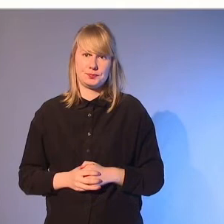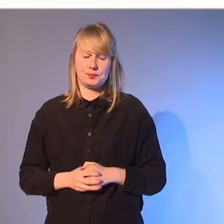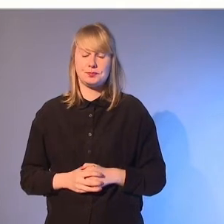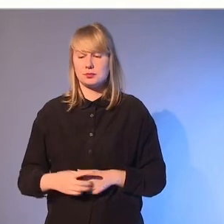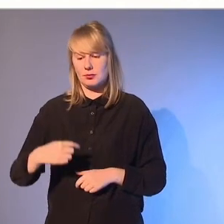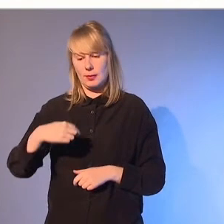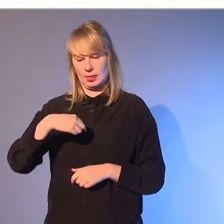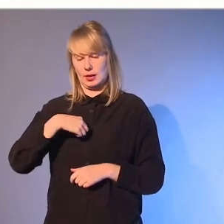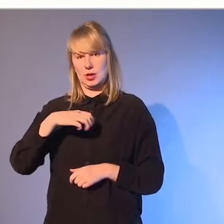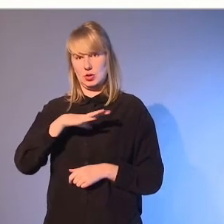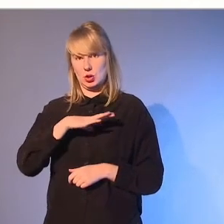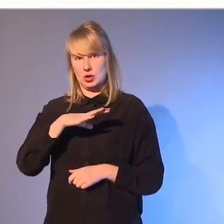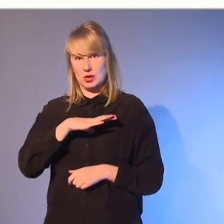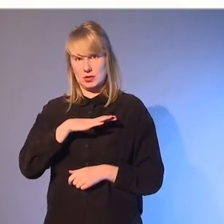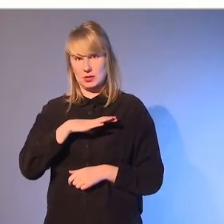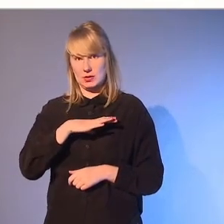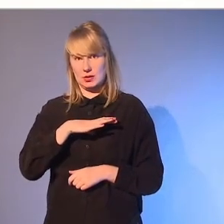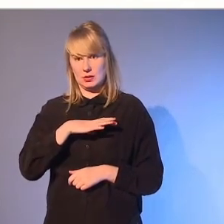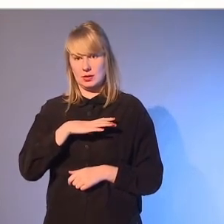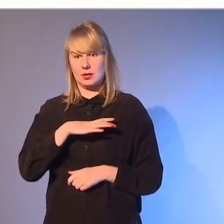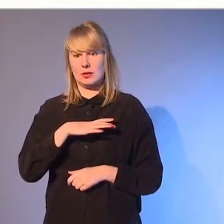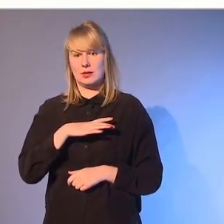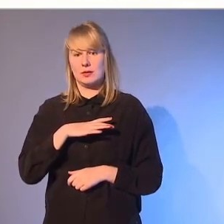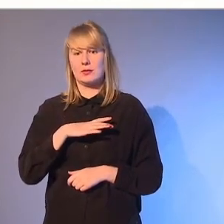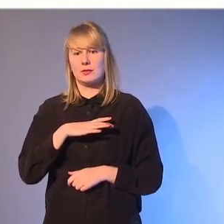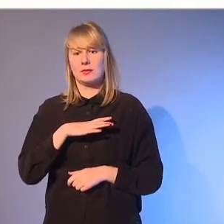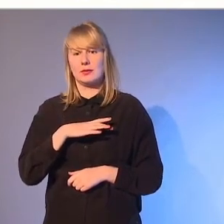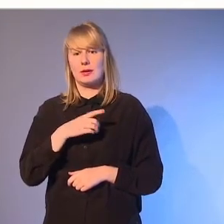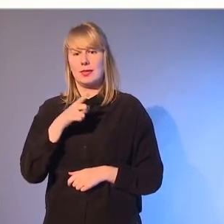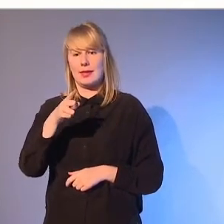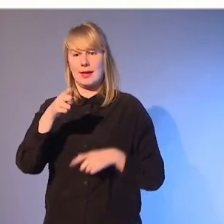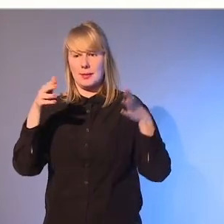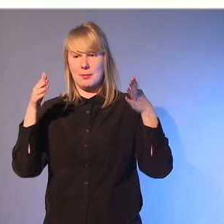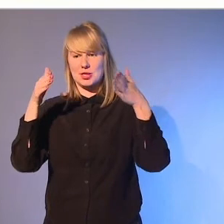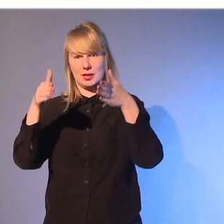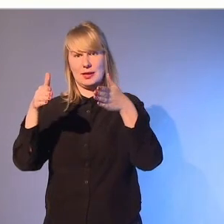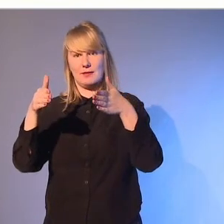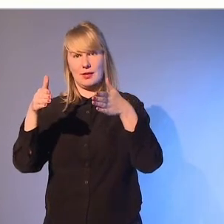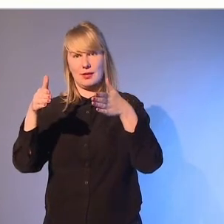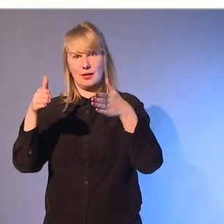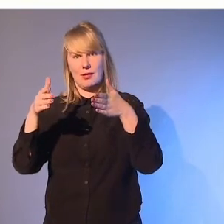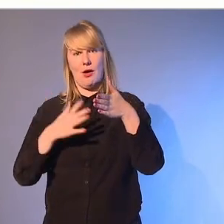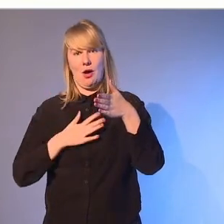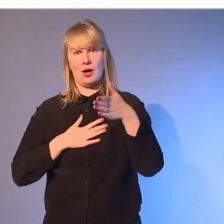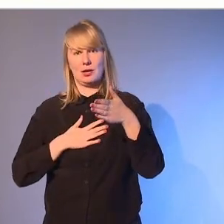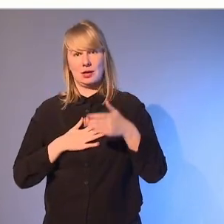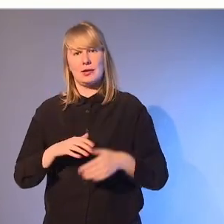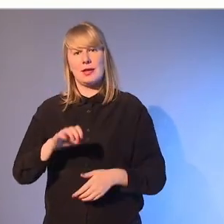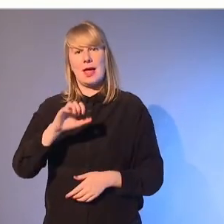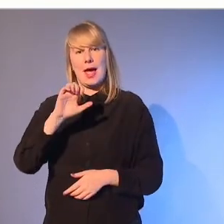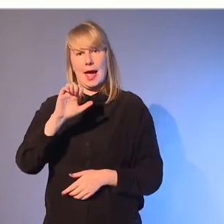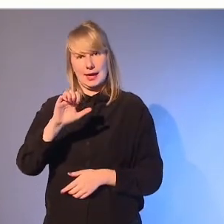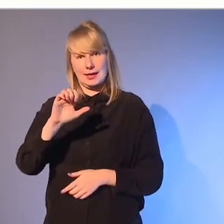synes jeg den som har tatt det perspektivet mest lengst, det er Einstein,